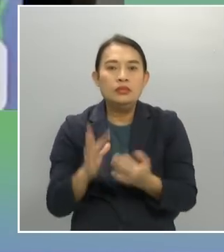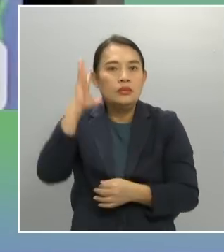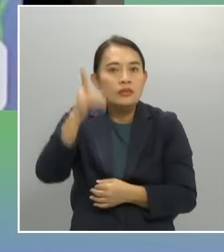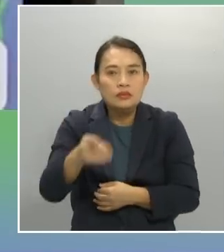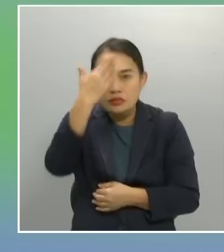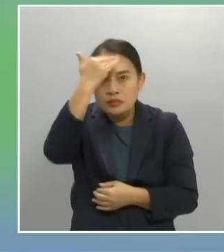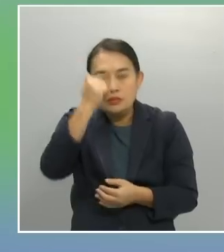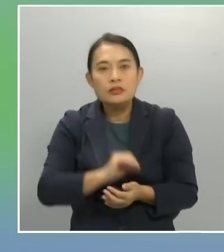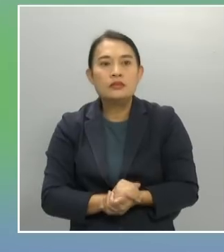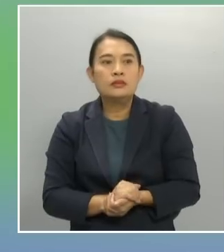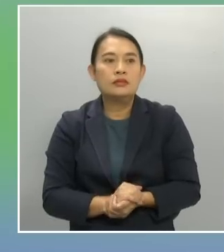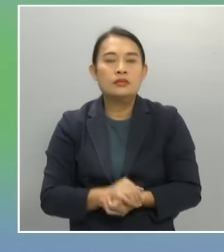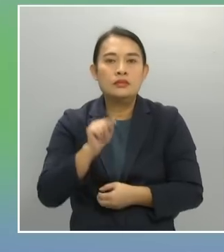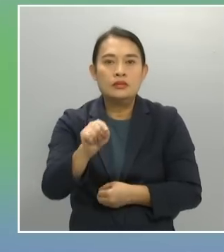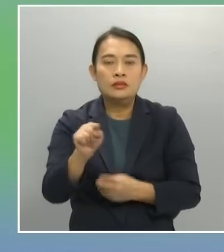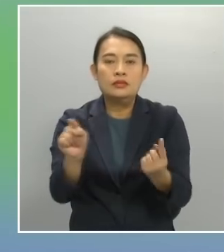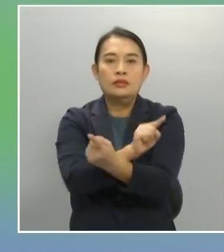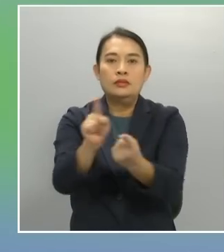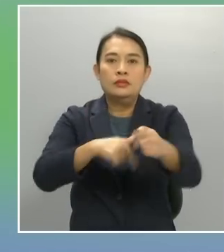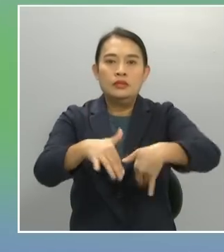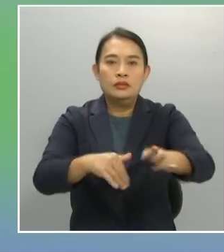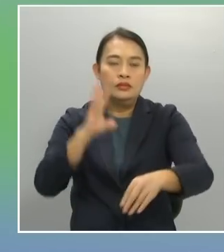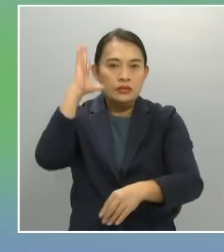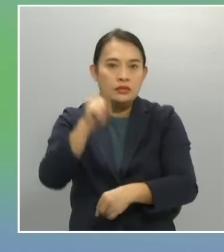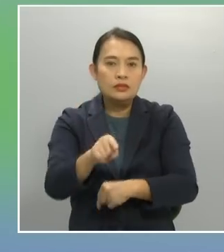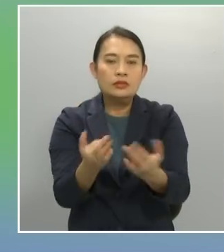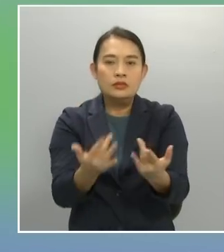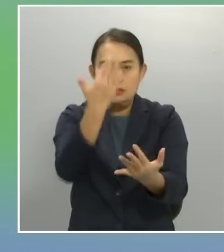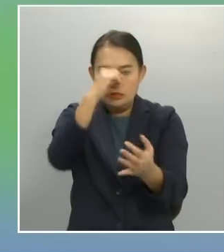นี่เป็นเรื่องสาธารณะนะใช่ค่ะ